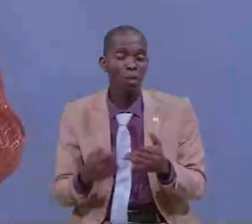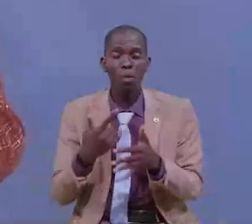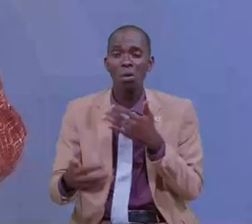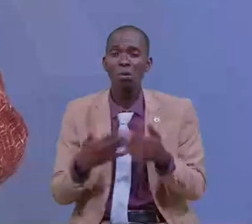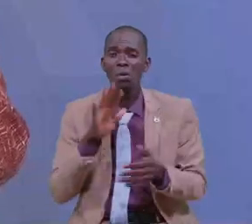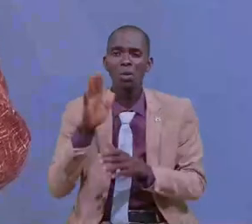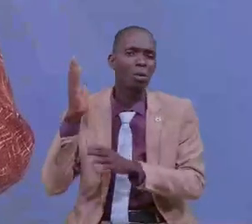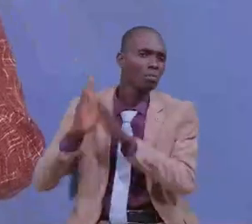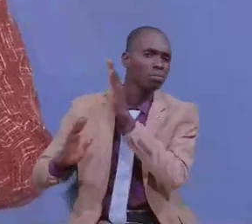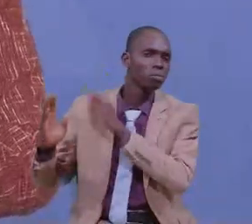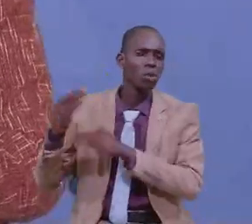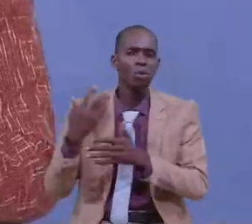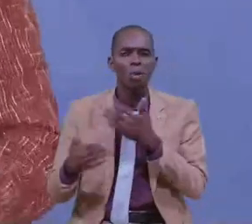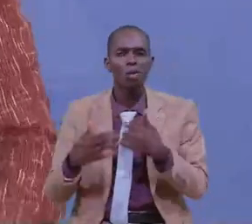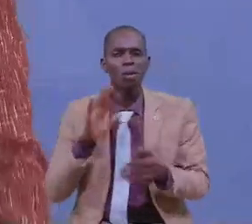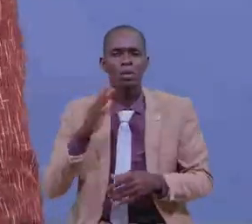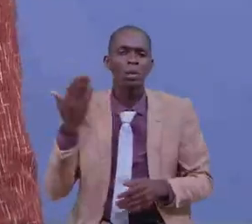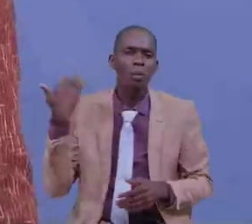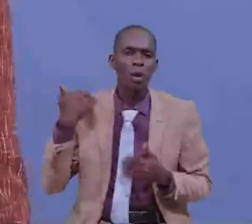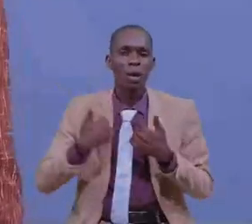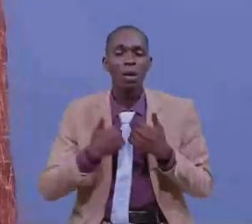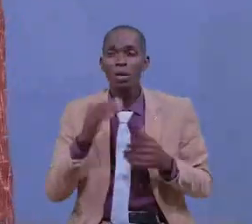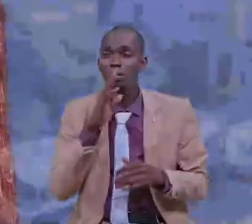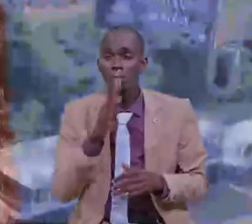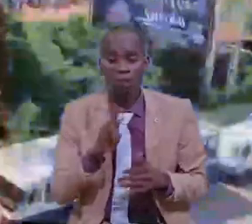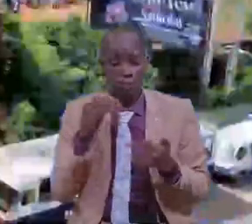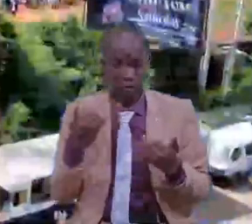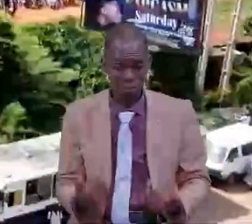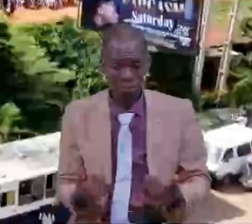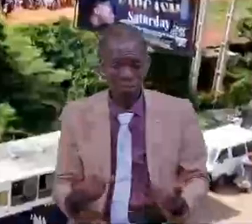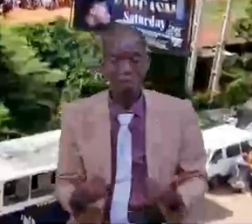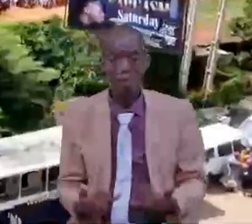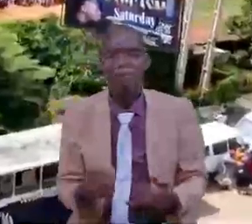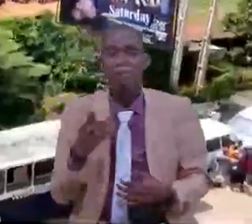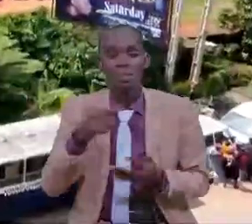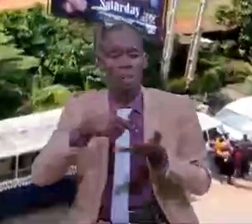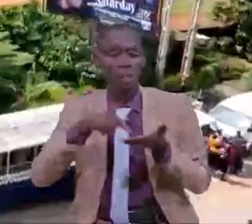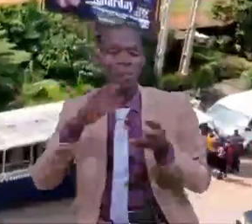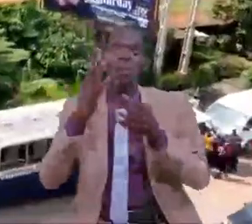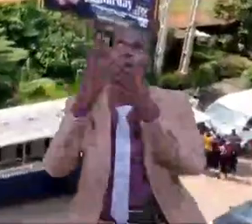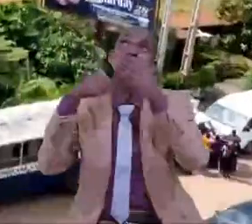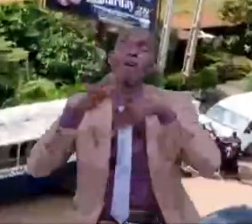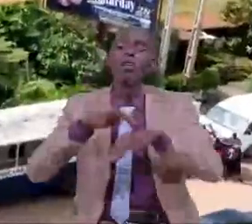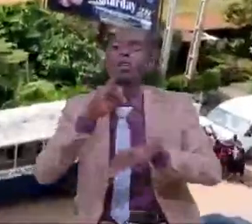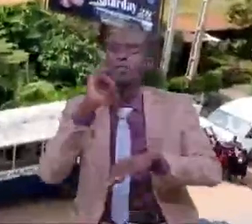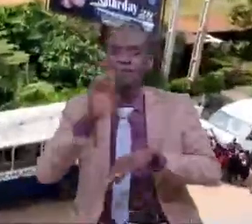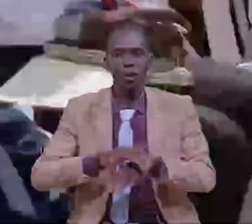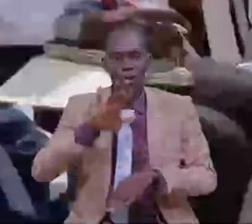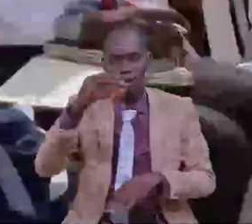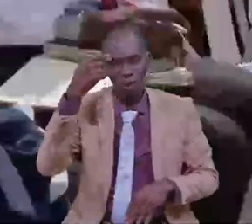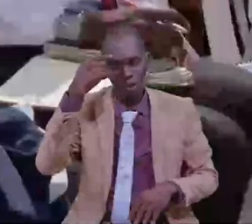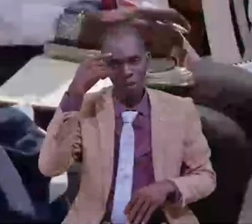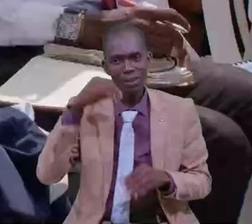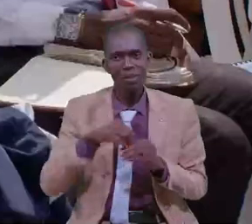quelle que soit ton histoire, quel que soit ton passé, ce jour, la marque du ciel est sur